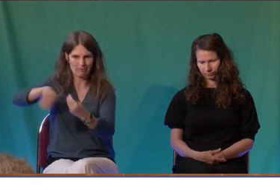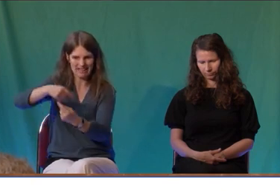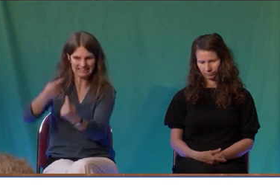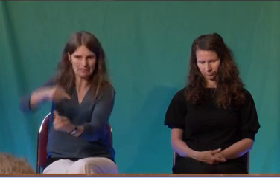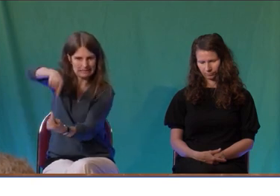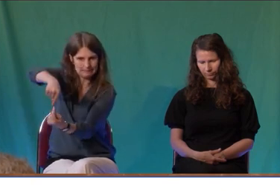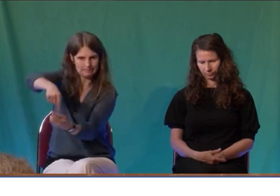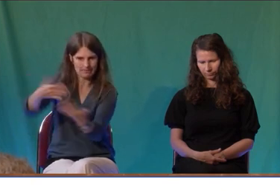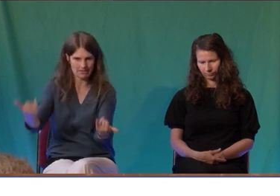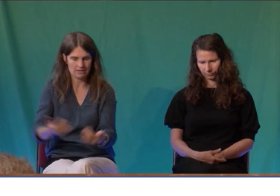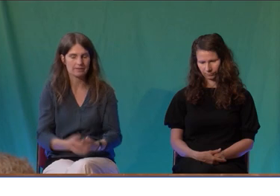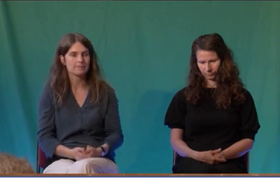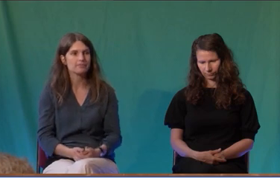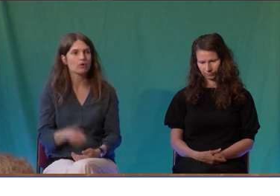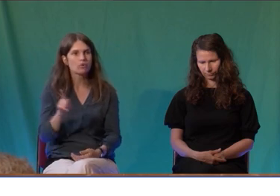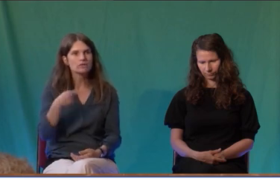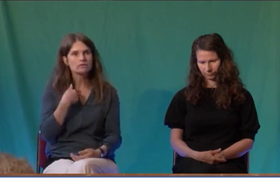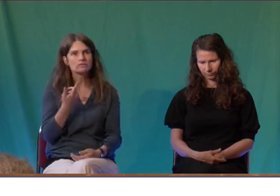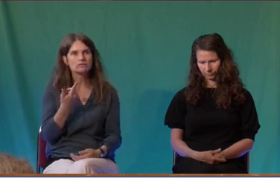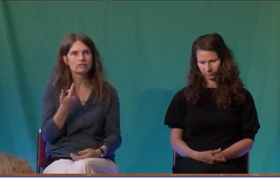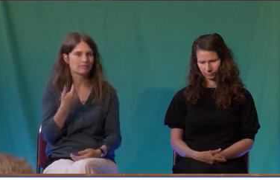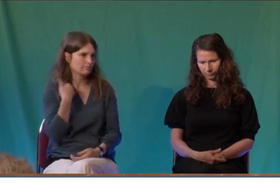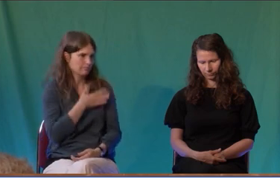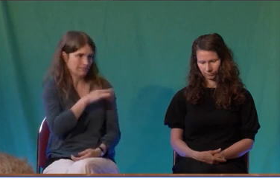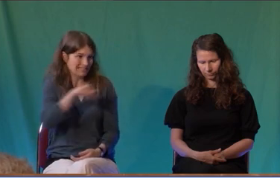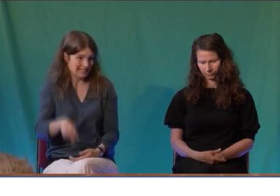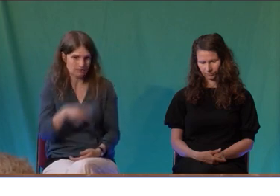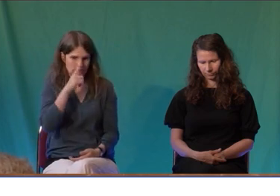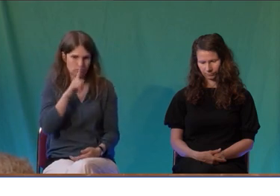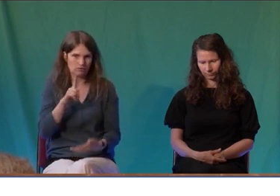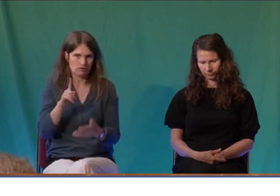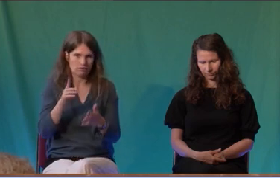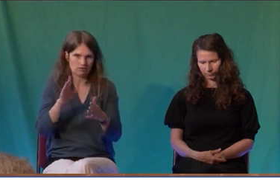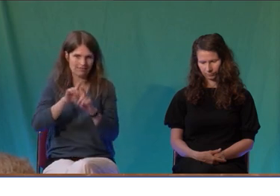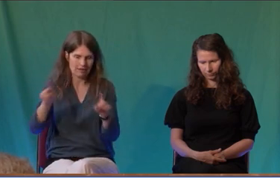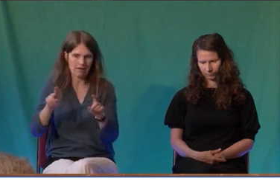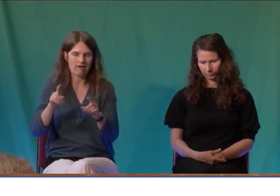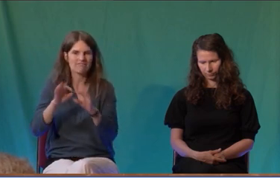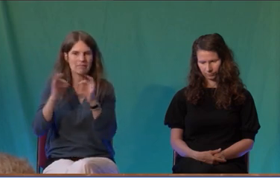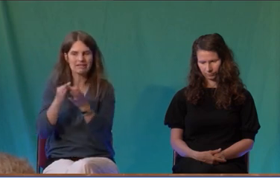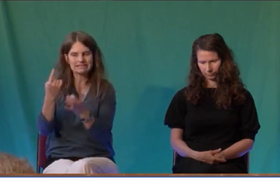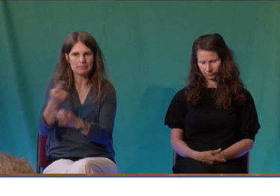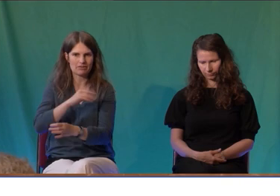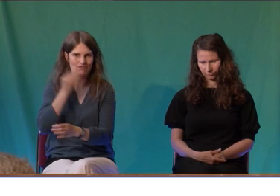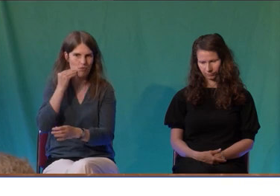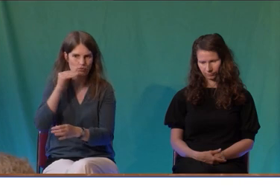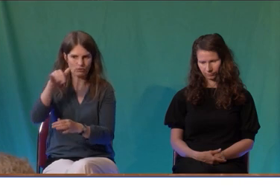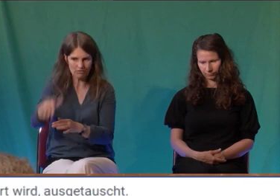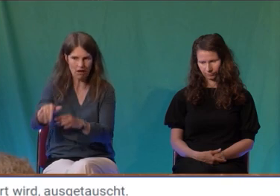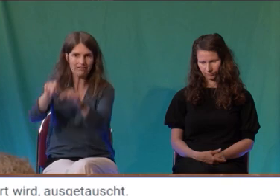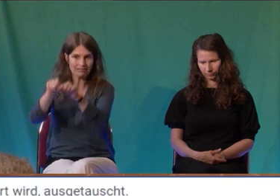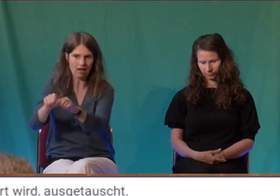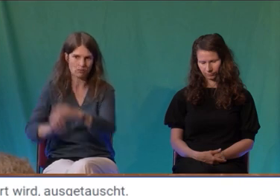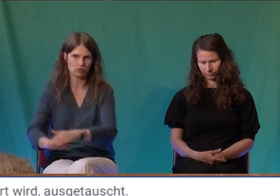Familien also wir haben nur über Familien die in eigener Wohnung leben und Unterstützung bekommen gesprochen dass wenn Familien